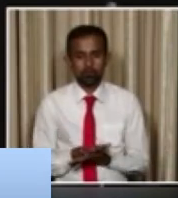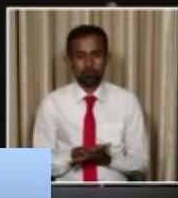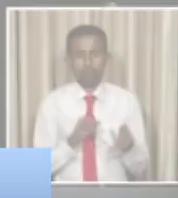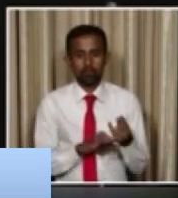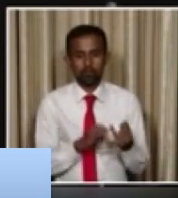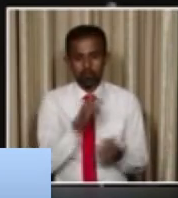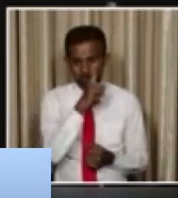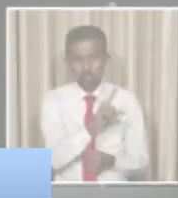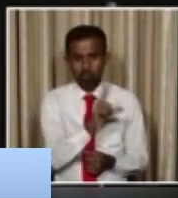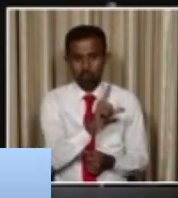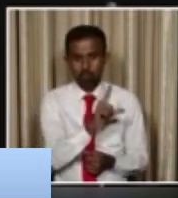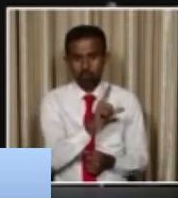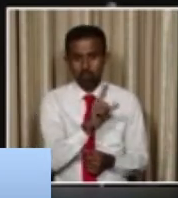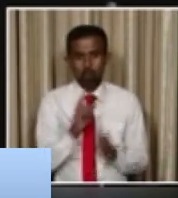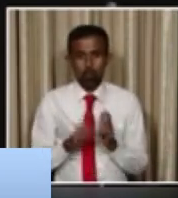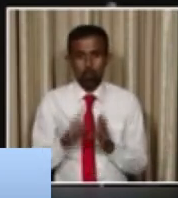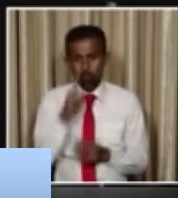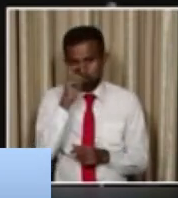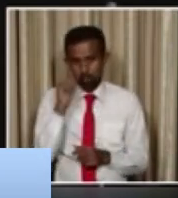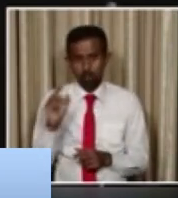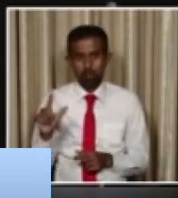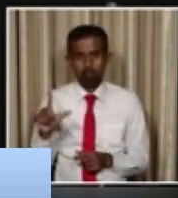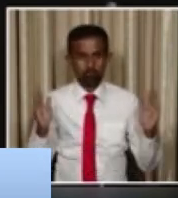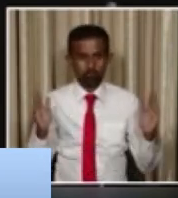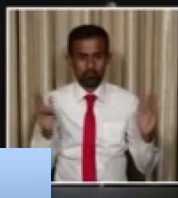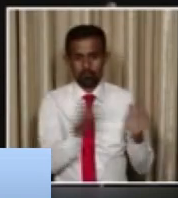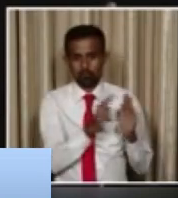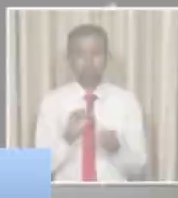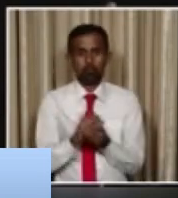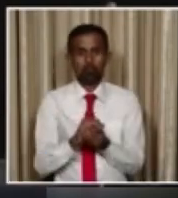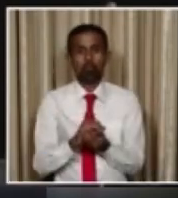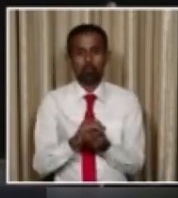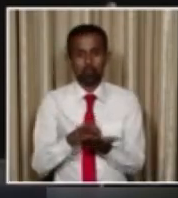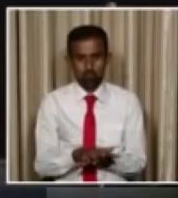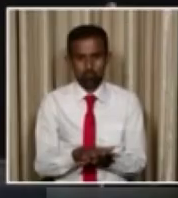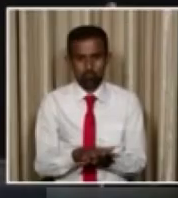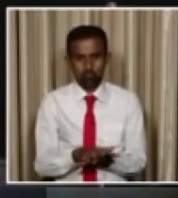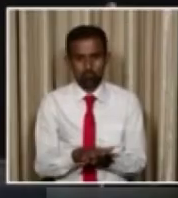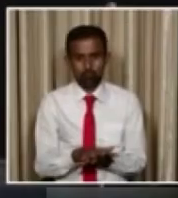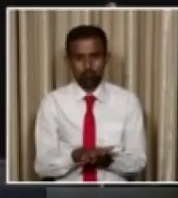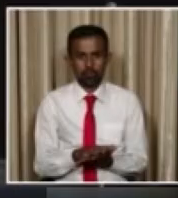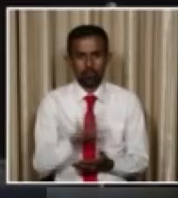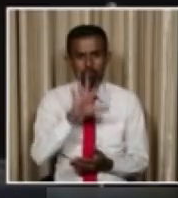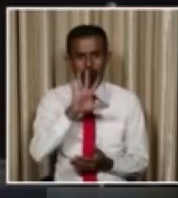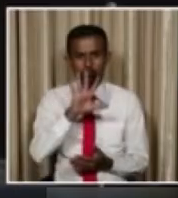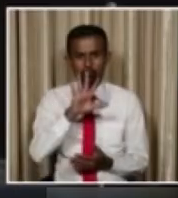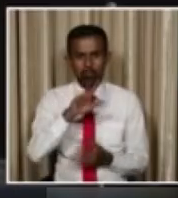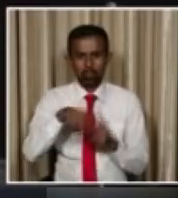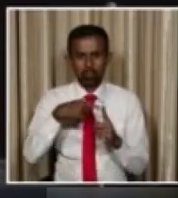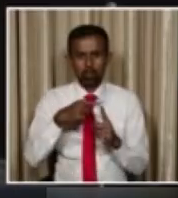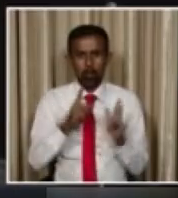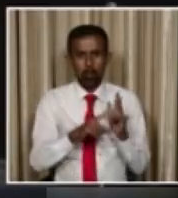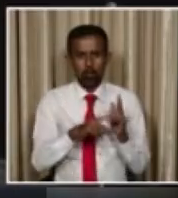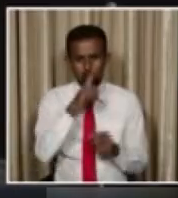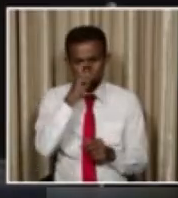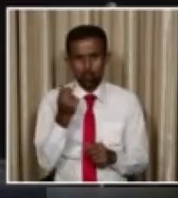සැප්තැම්බර් මාසේ 17යි ඔක්තෝබර් මාසේ 17යි තියෙන දවසක තිබිය යුතුයි. බොහෝ විට පස්වැනි සෙනසුරාදා ඔක්තෝබර් මාසේ එහෙම